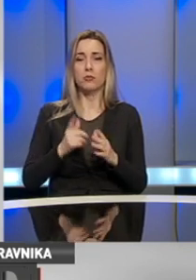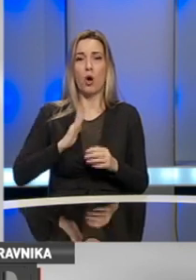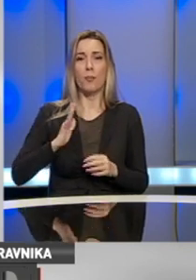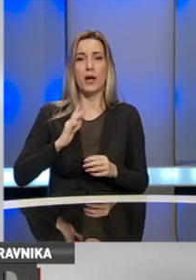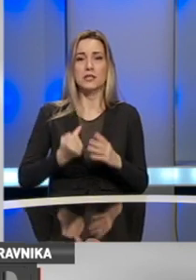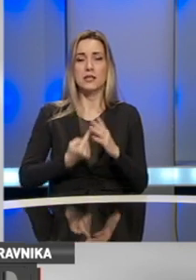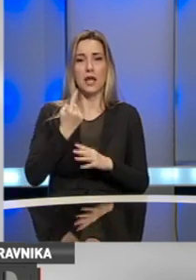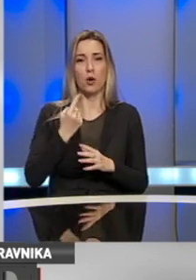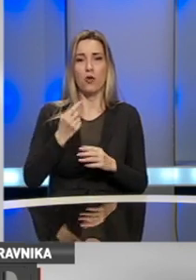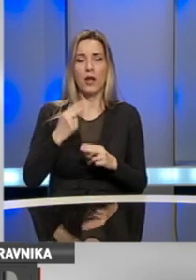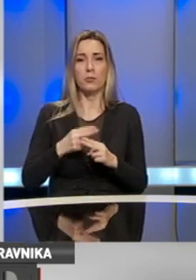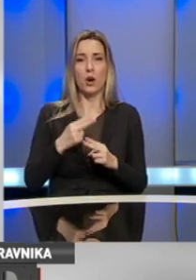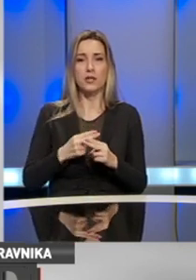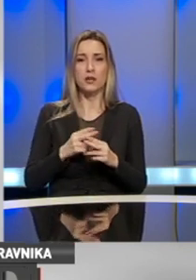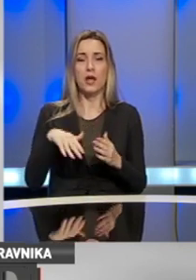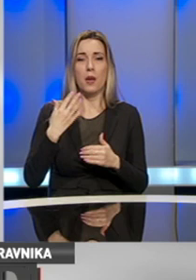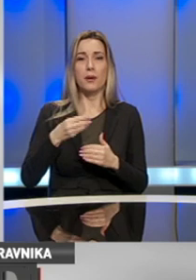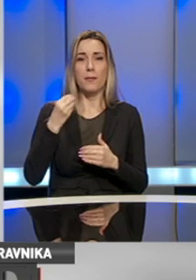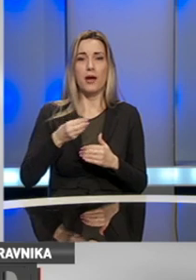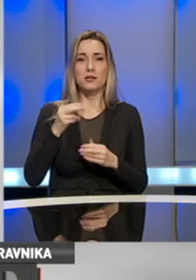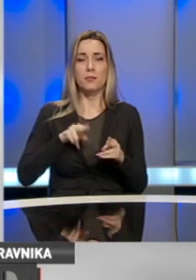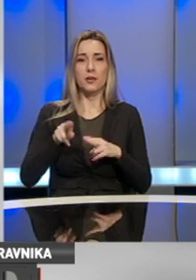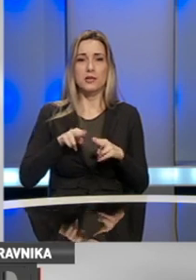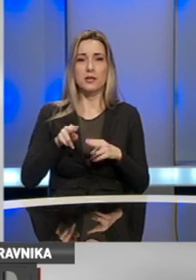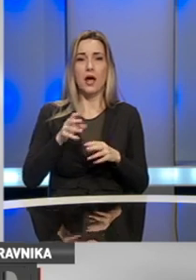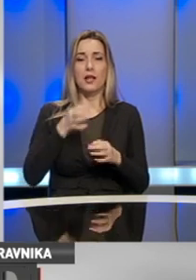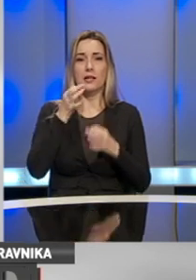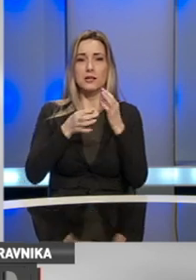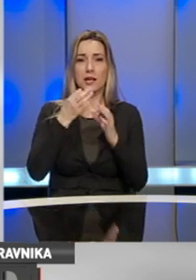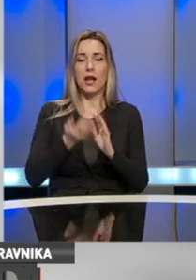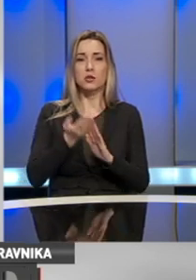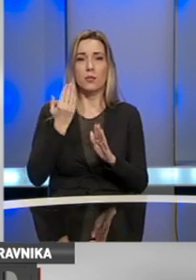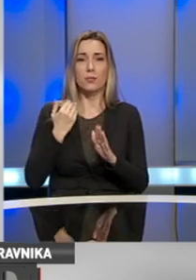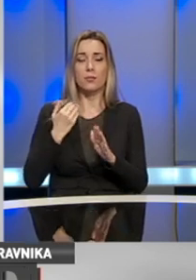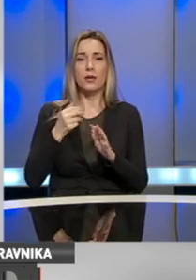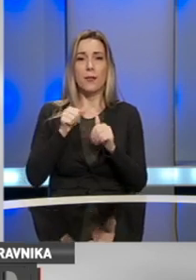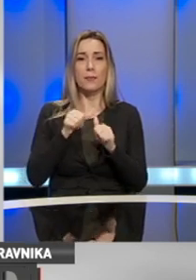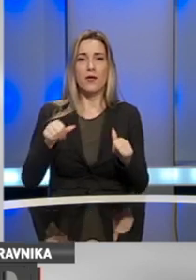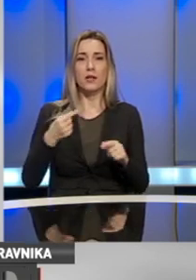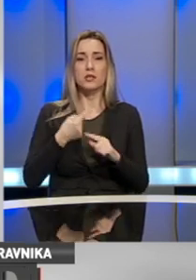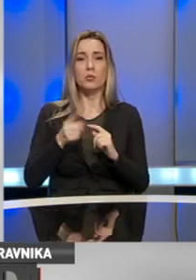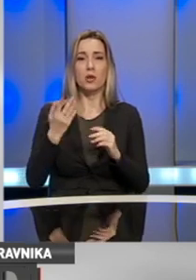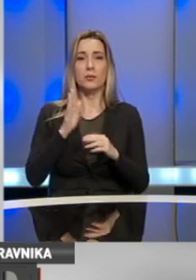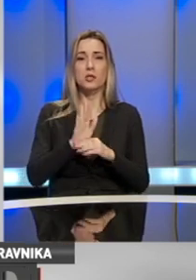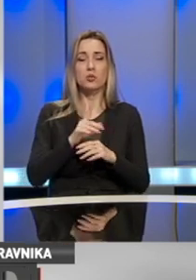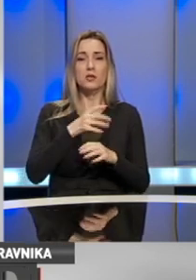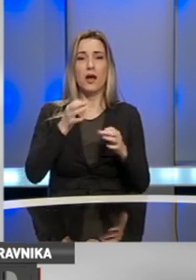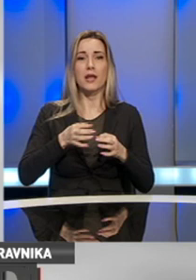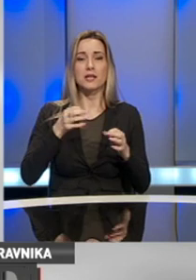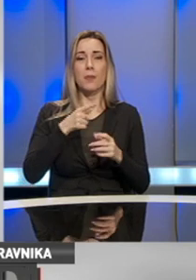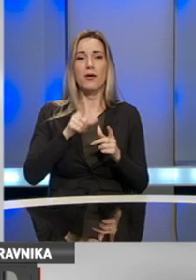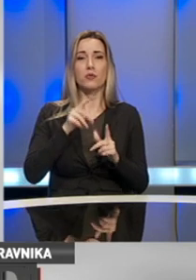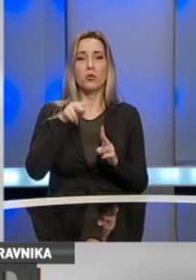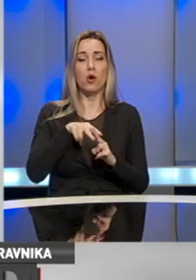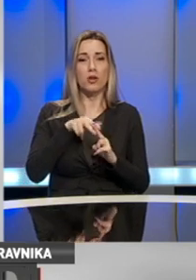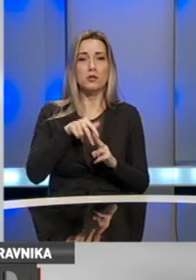opasne znakove bolesti. Prema izjavi ministra Matića, testirali su ga prije svega preventivno zbog prisustva na zabavi u Konjicu, ali ono